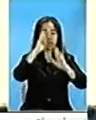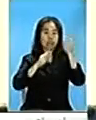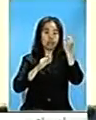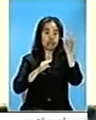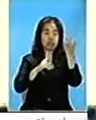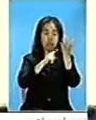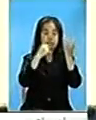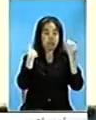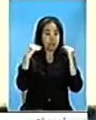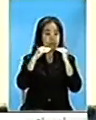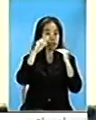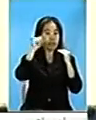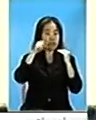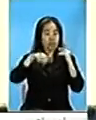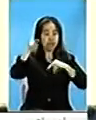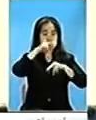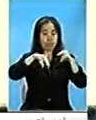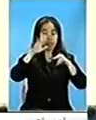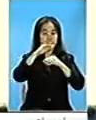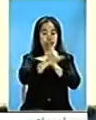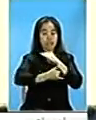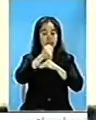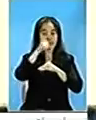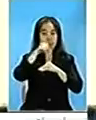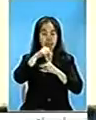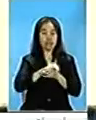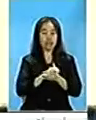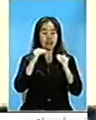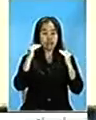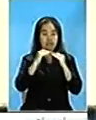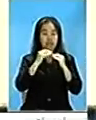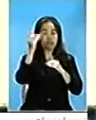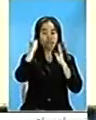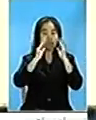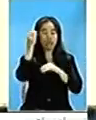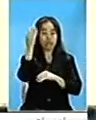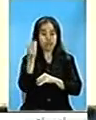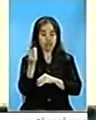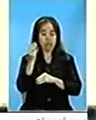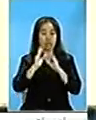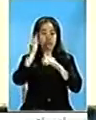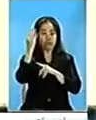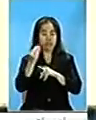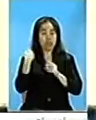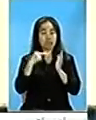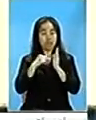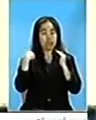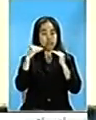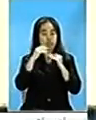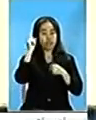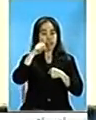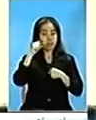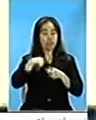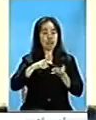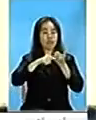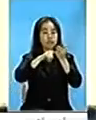มีสิทธิในการที่จะปกครองประเทศแต่ว่าสิทธิของเสียงข้างน้อยในการที่จะแสดงความคิดเห็น